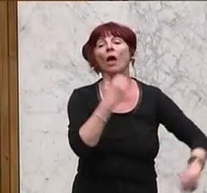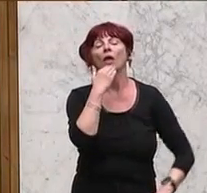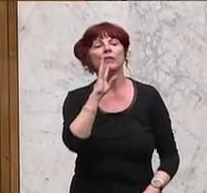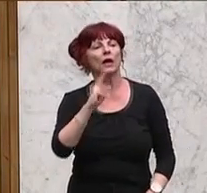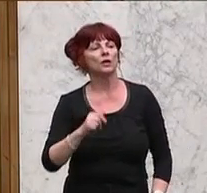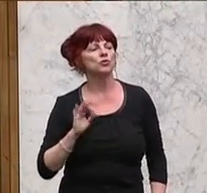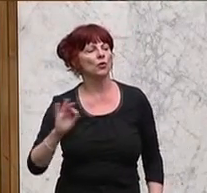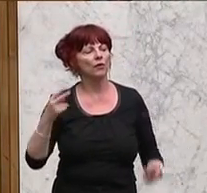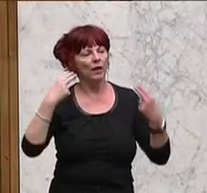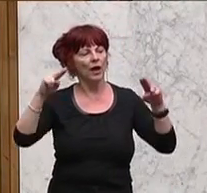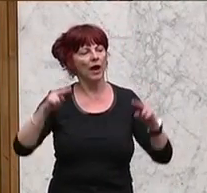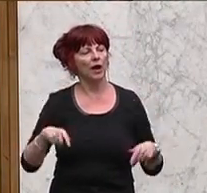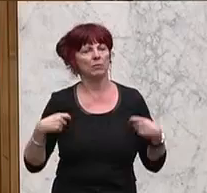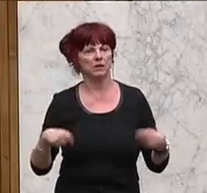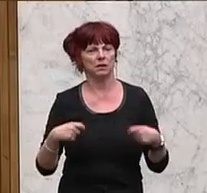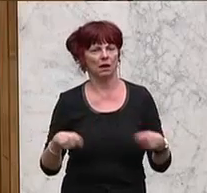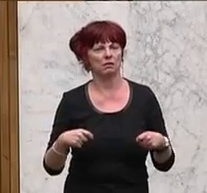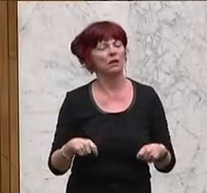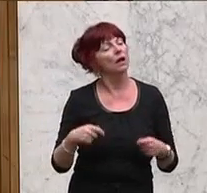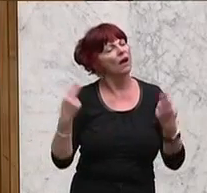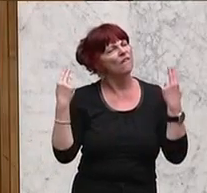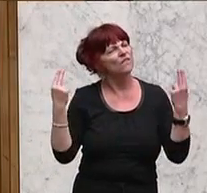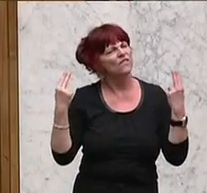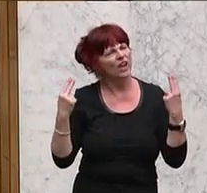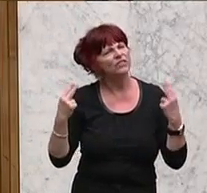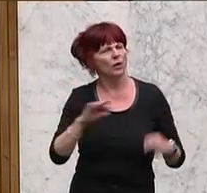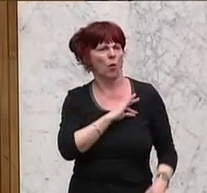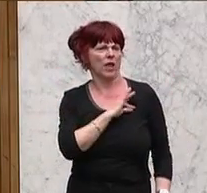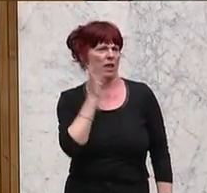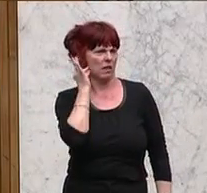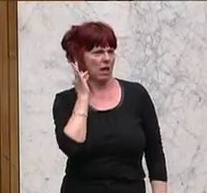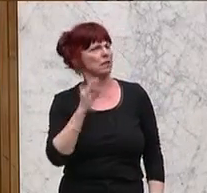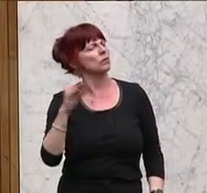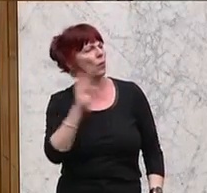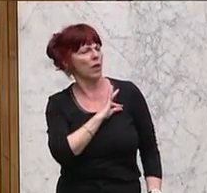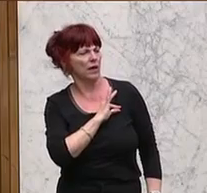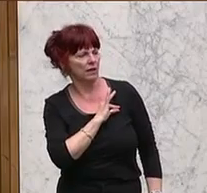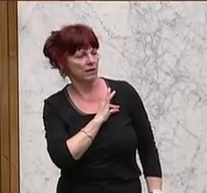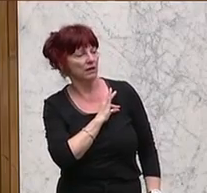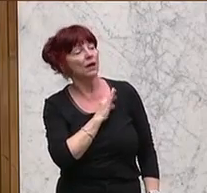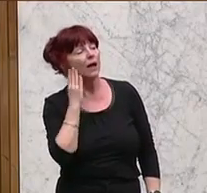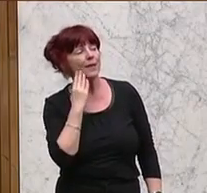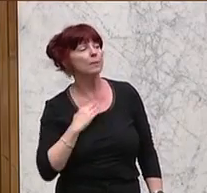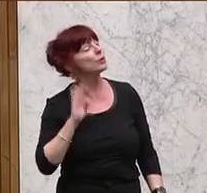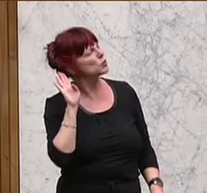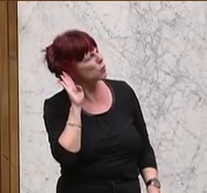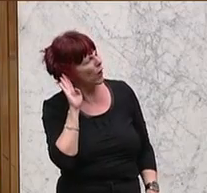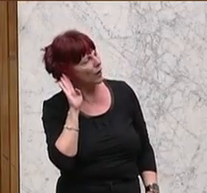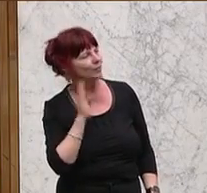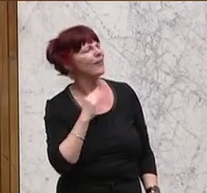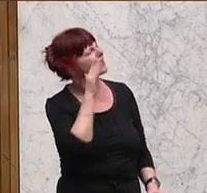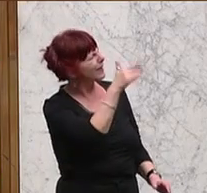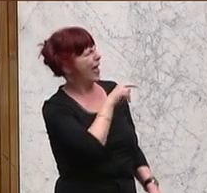Danke schön, Herr Präsident, werte Kollegen und Kolleginnen, werte Zuhörer. In Richtung SPÖ. Ich gebe